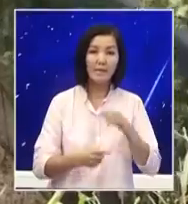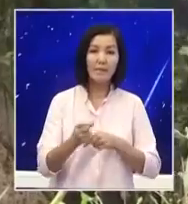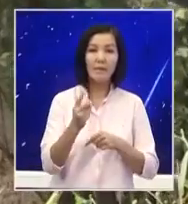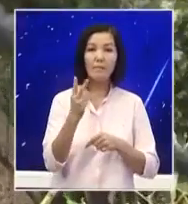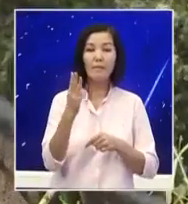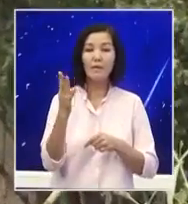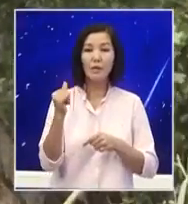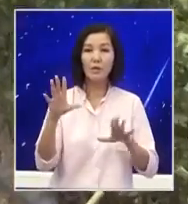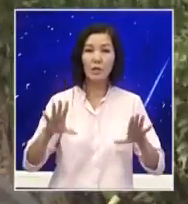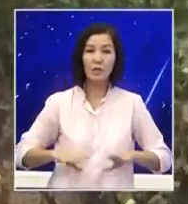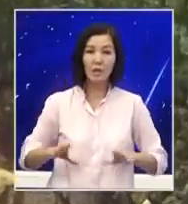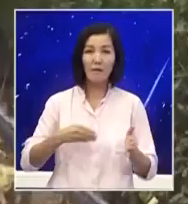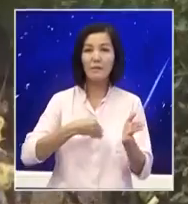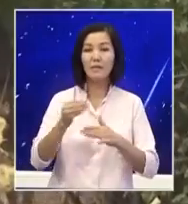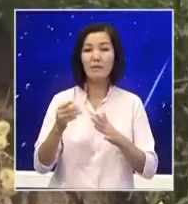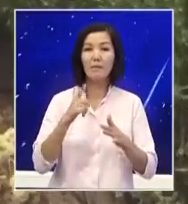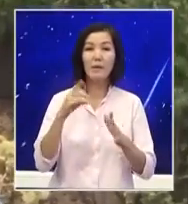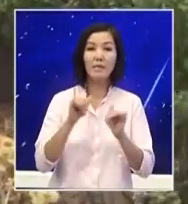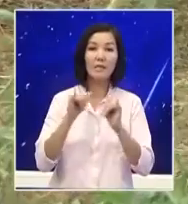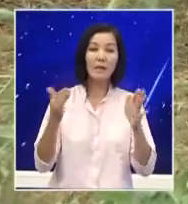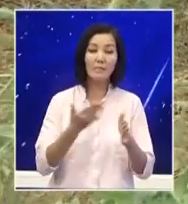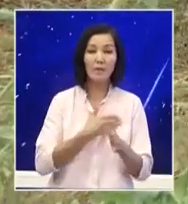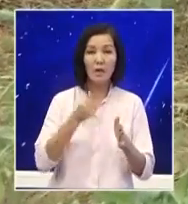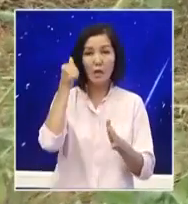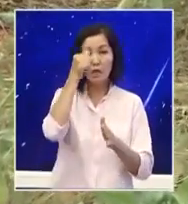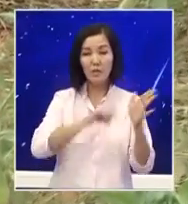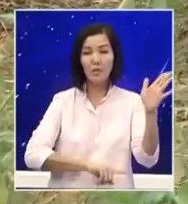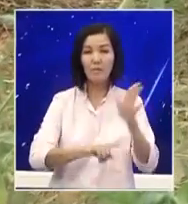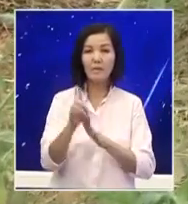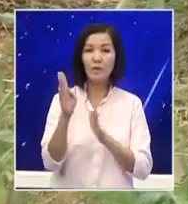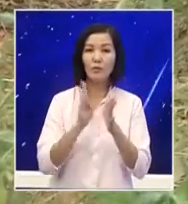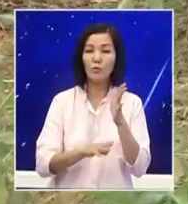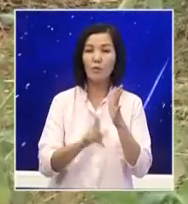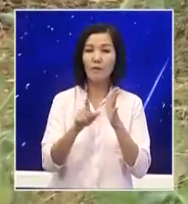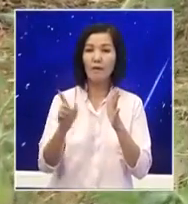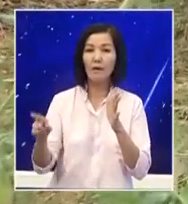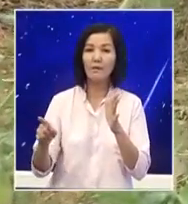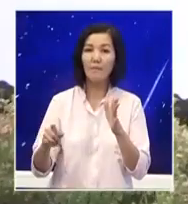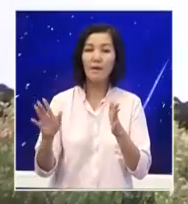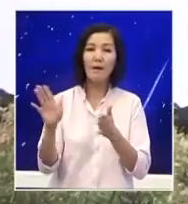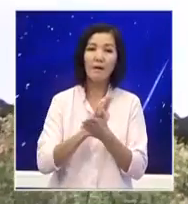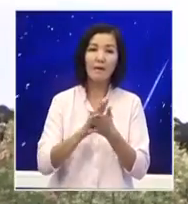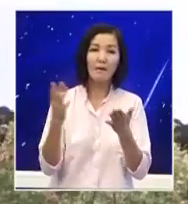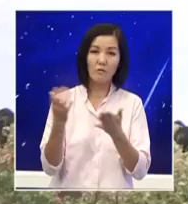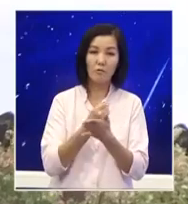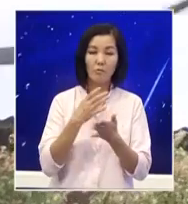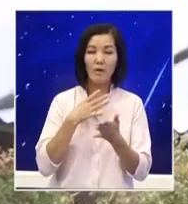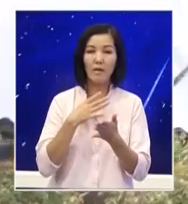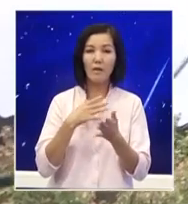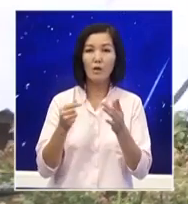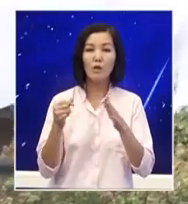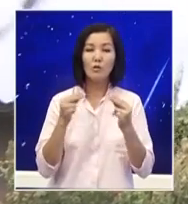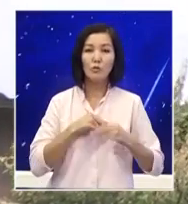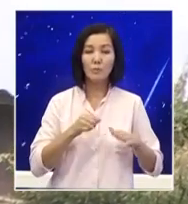қалып шаруашылықты кеңейтсем дейді. Жалпы жыл басынан Бауыржан секілді 90 ескелілік азамат қайтарымсыз грантқа ие болған. Жұмыспен